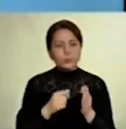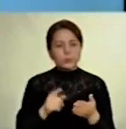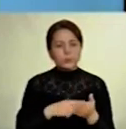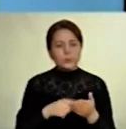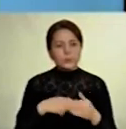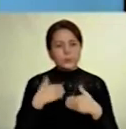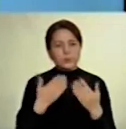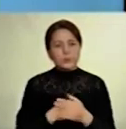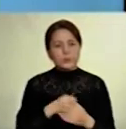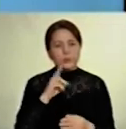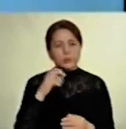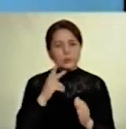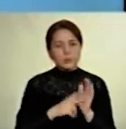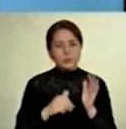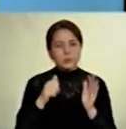116-sahifasida berilgan